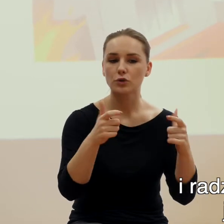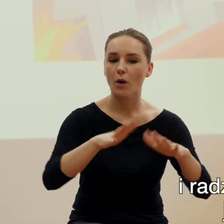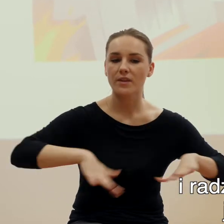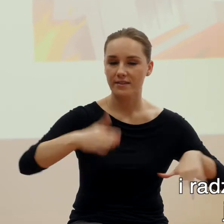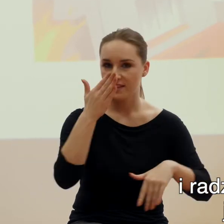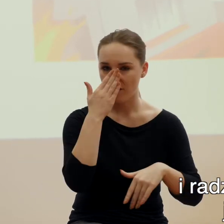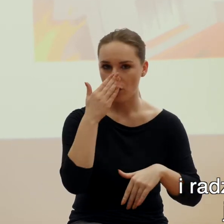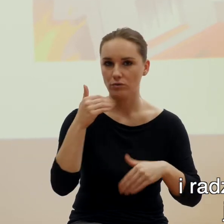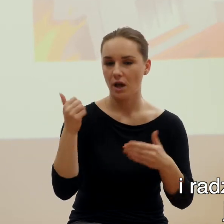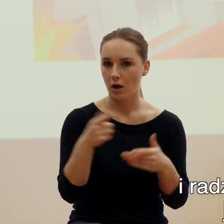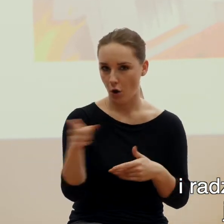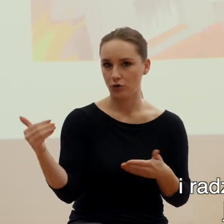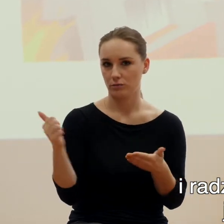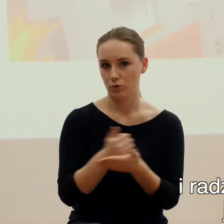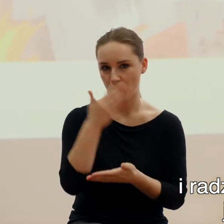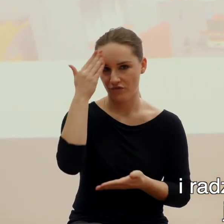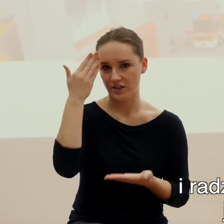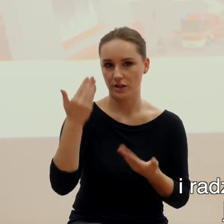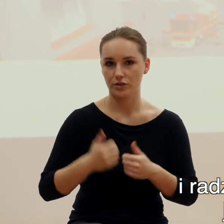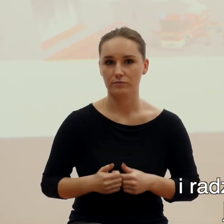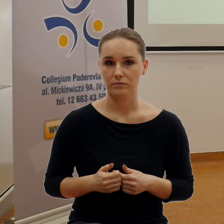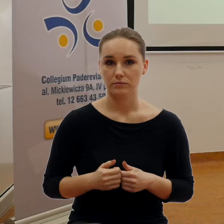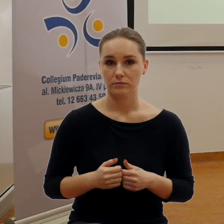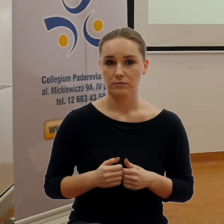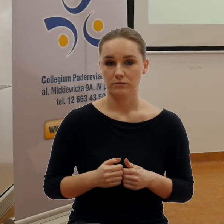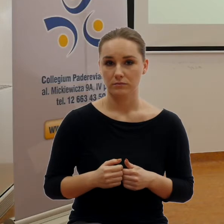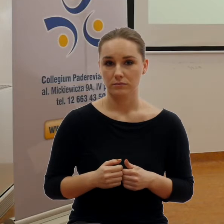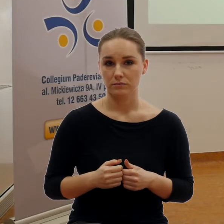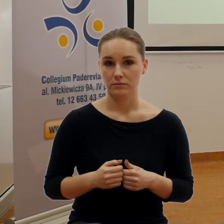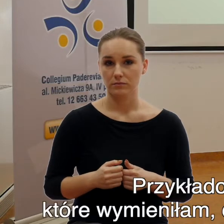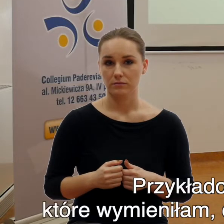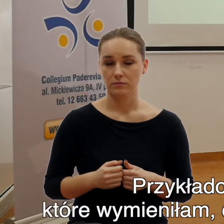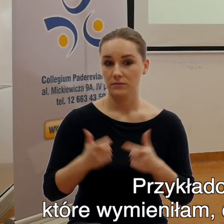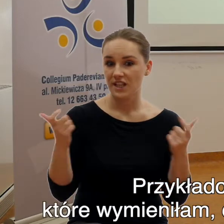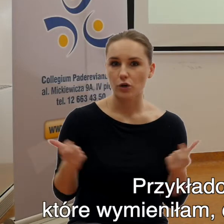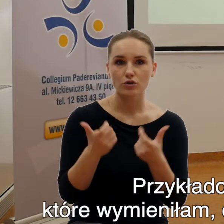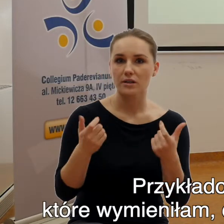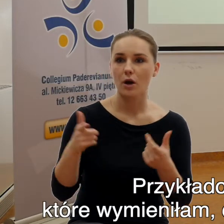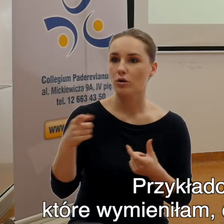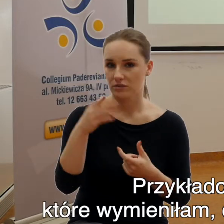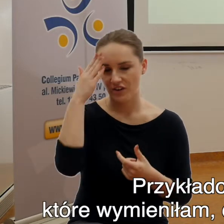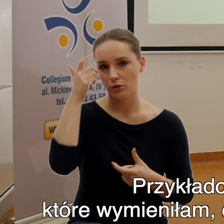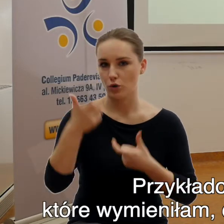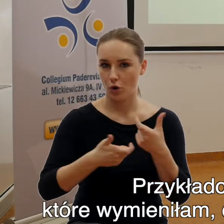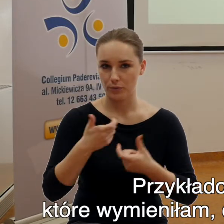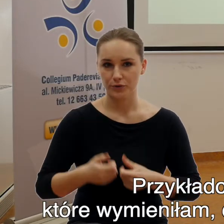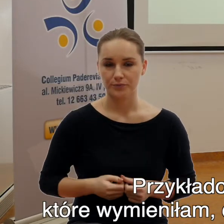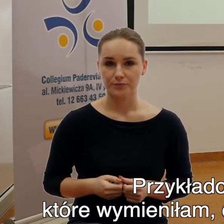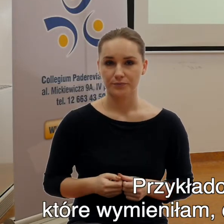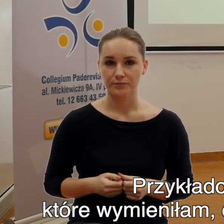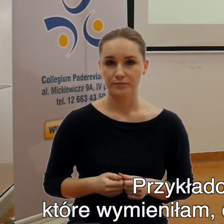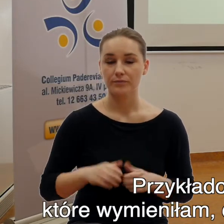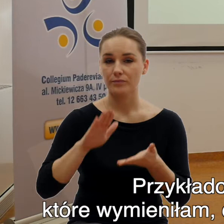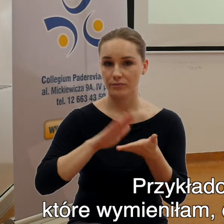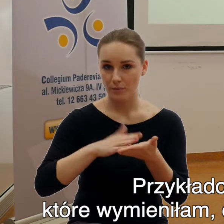ze specyficzną sytuacją, jaką jest sytuacja zagrożenia. Przykładowo spośród tych istotnych